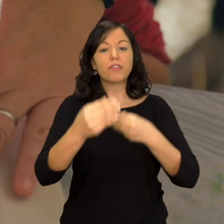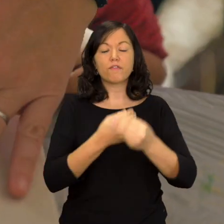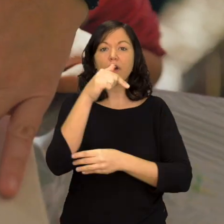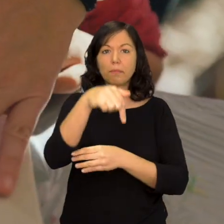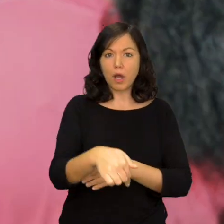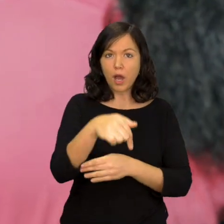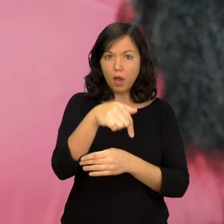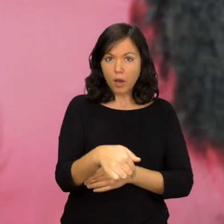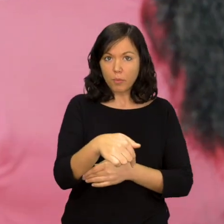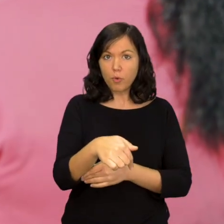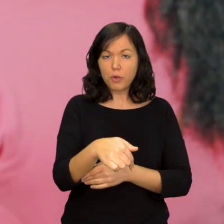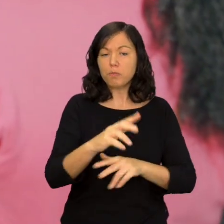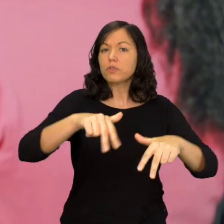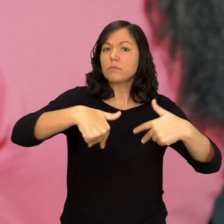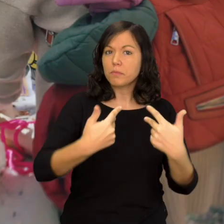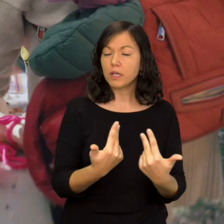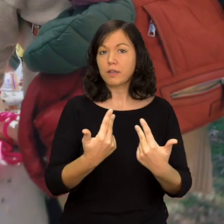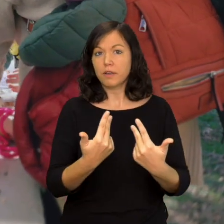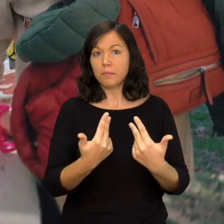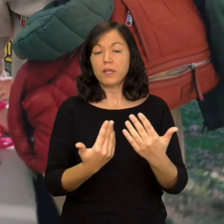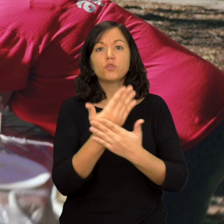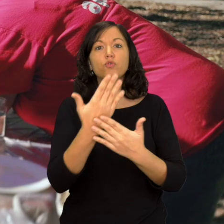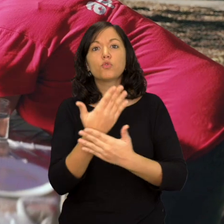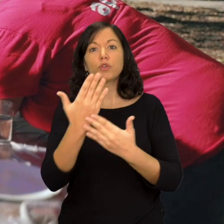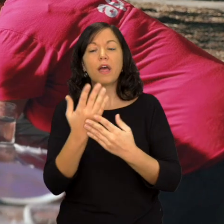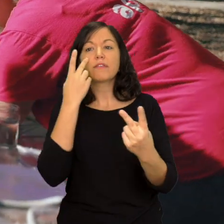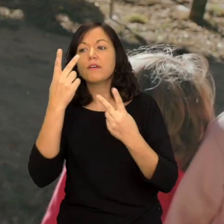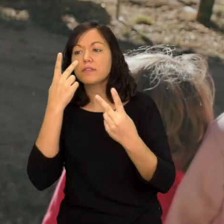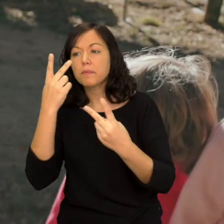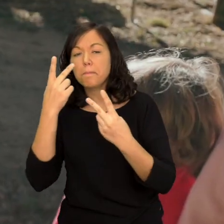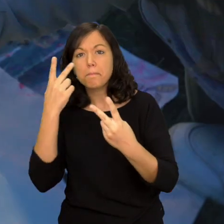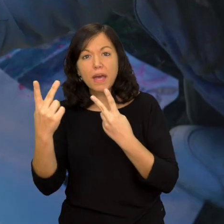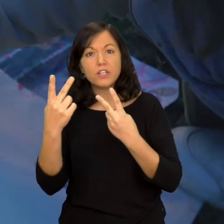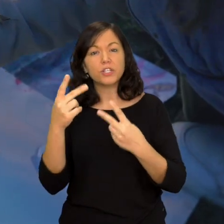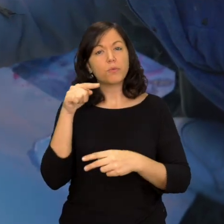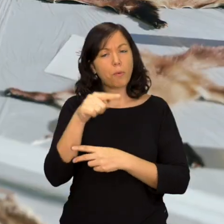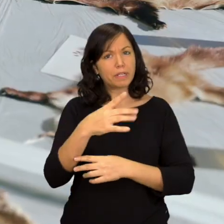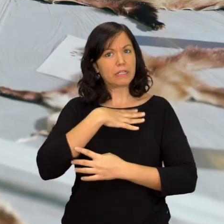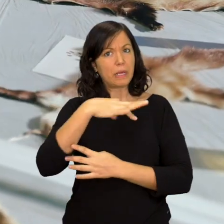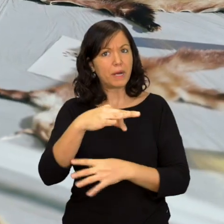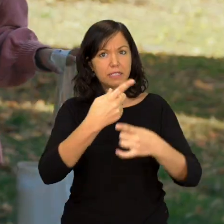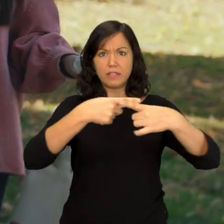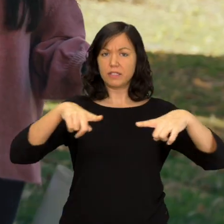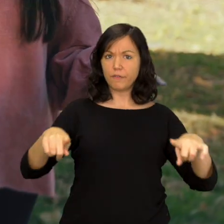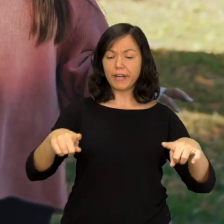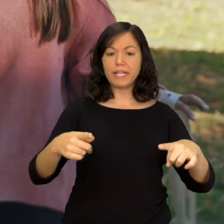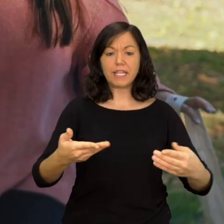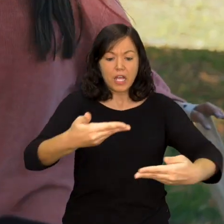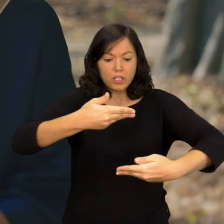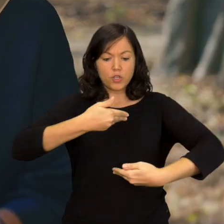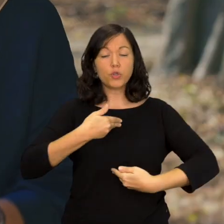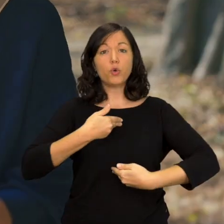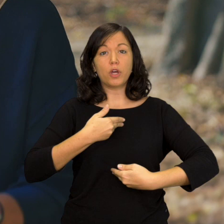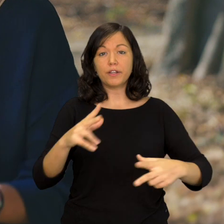Jornades com la que fem avui és la que ens ho permet. Ens permet jornades obertes a tothom, però on realment es vegi com aquestes capacitats diferents